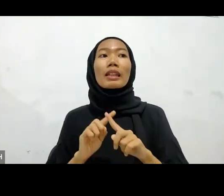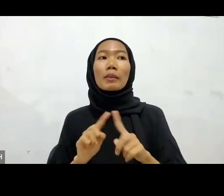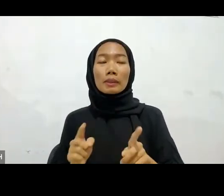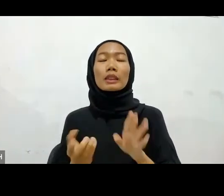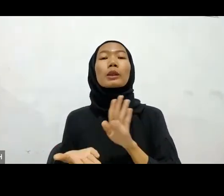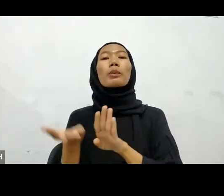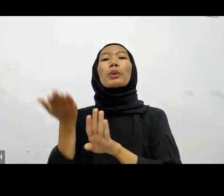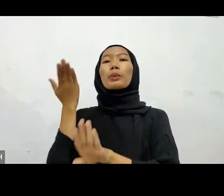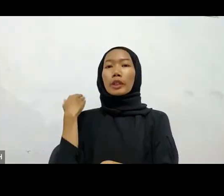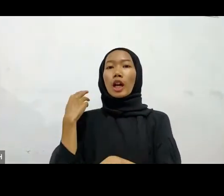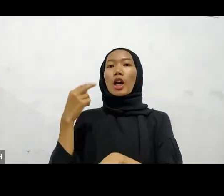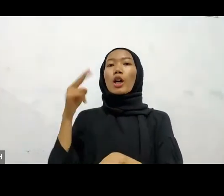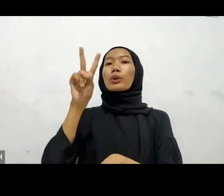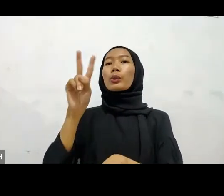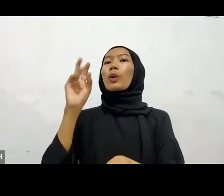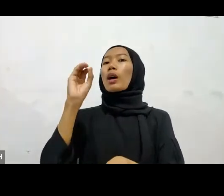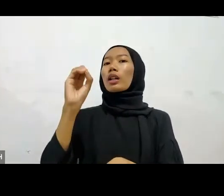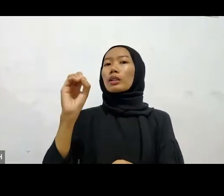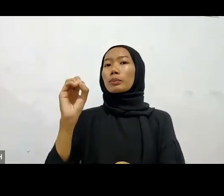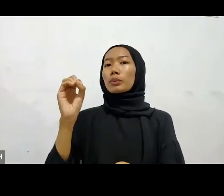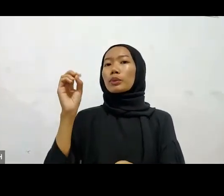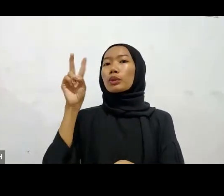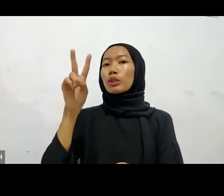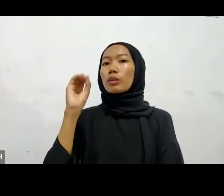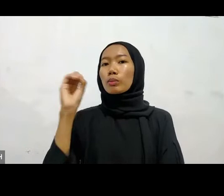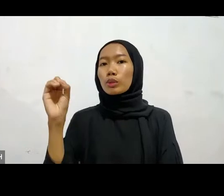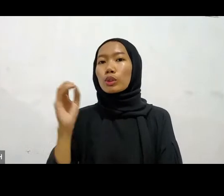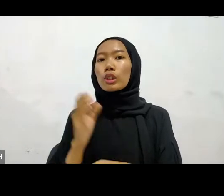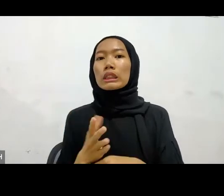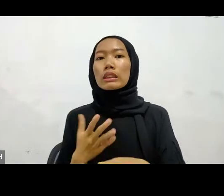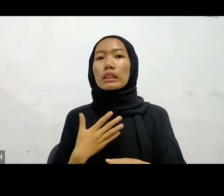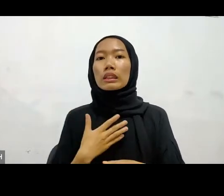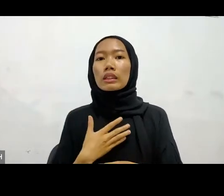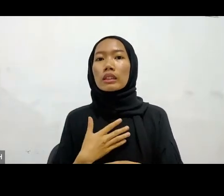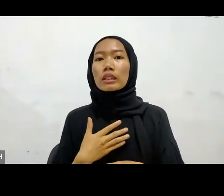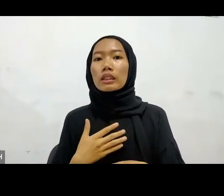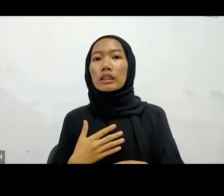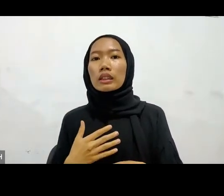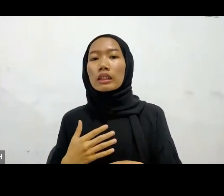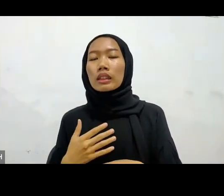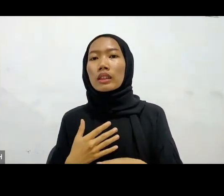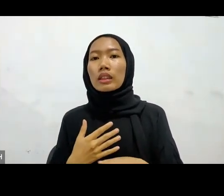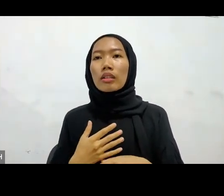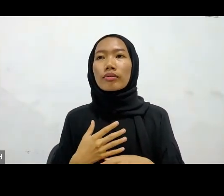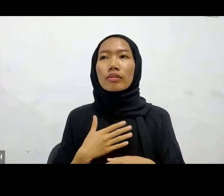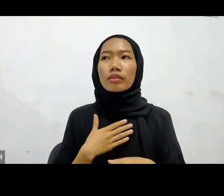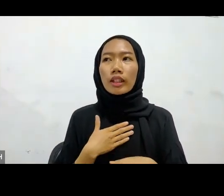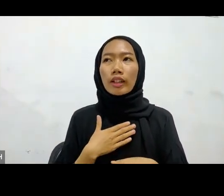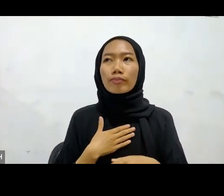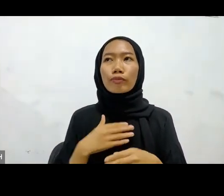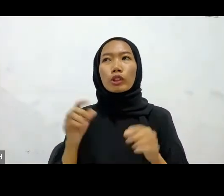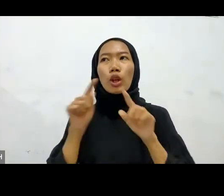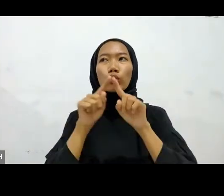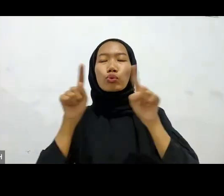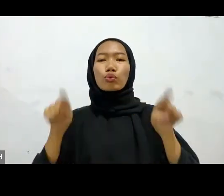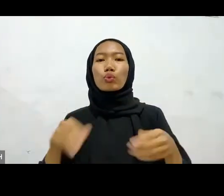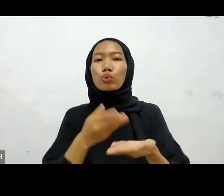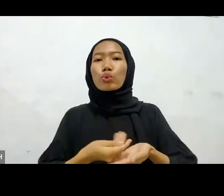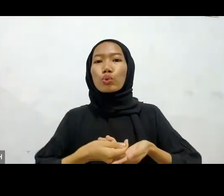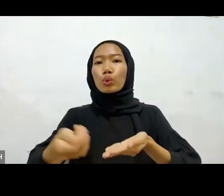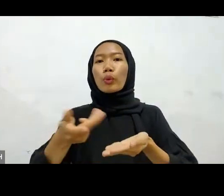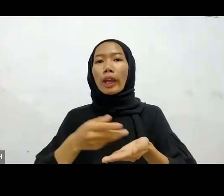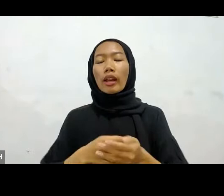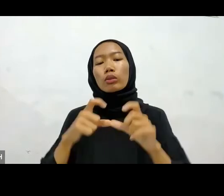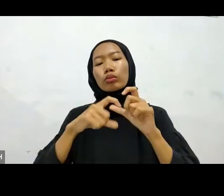pemetaan JKN kita ini sudah seramah apa sih untuk rekan-rekan yang memiliki disabilitas. Jadi kita